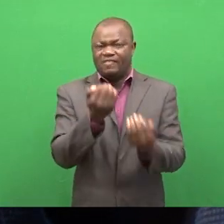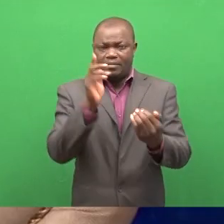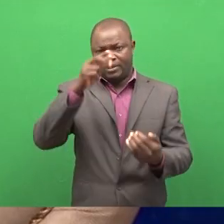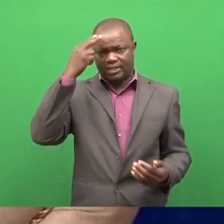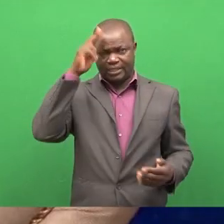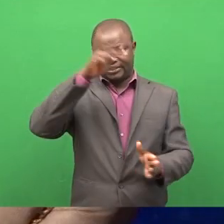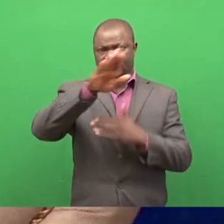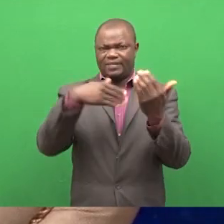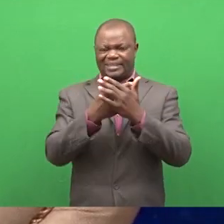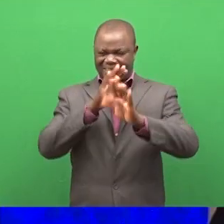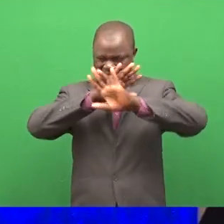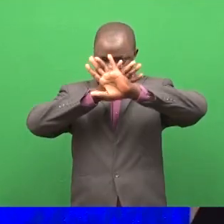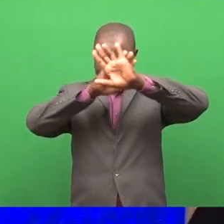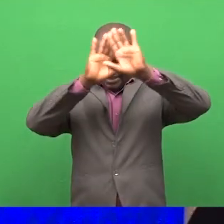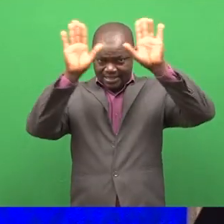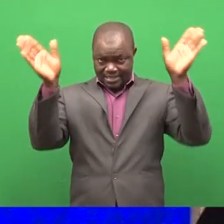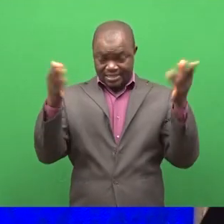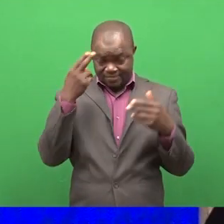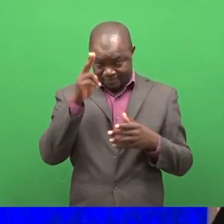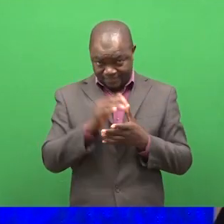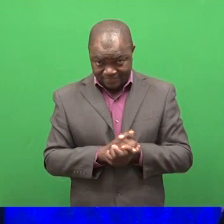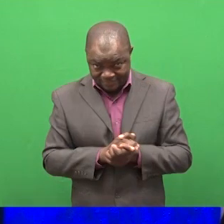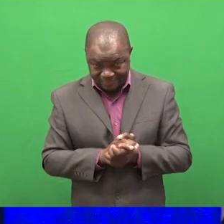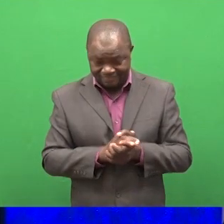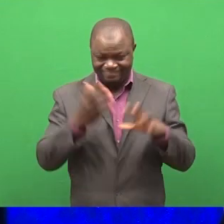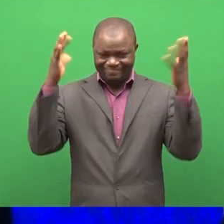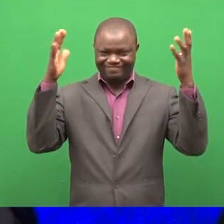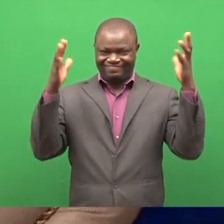zvakakwana. Mashoko makukutu ari kutaurwa namai.